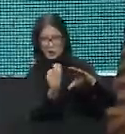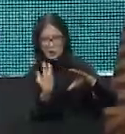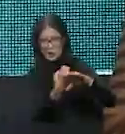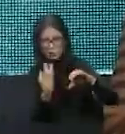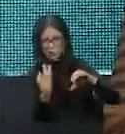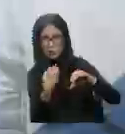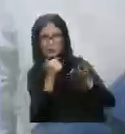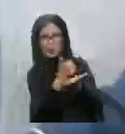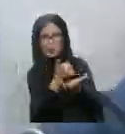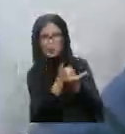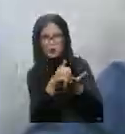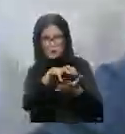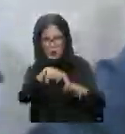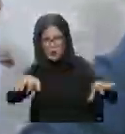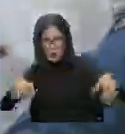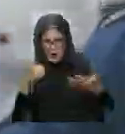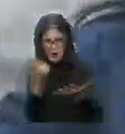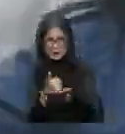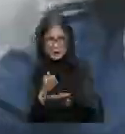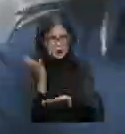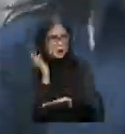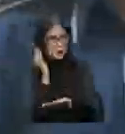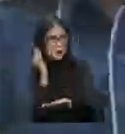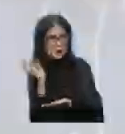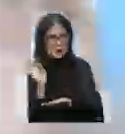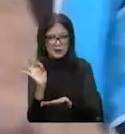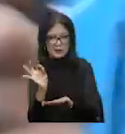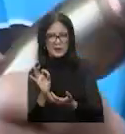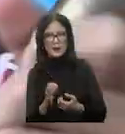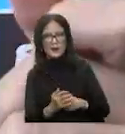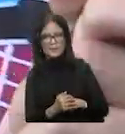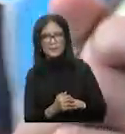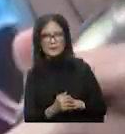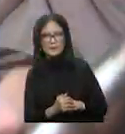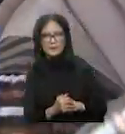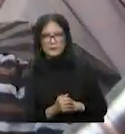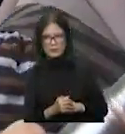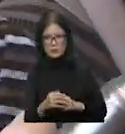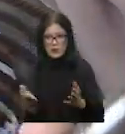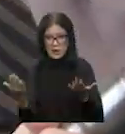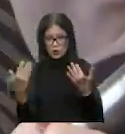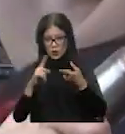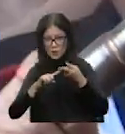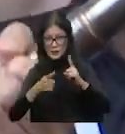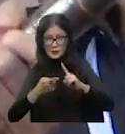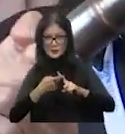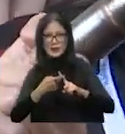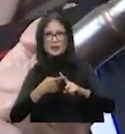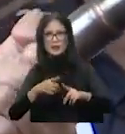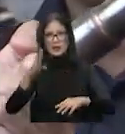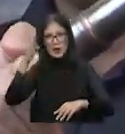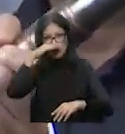andalannya, yakni knalpot tanpa suara atau zero desibel. Ini teman-teman, Abeng Muffler ini